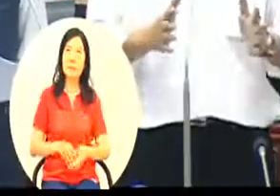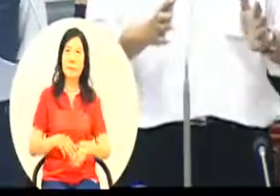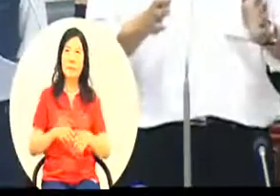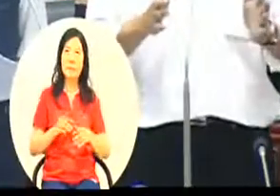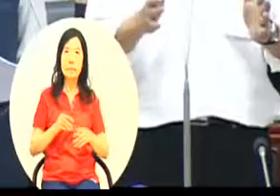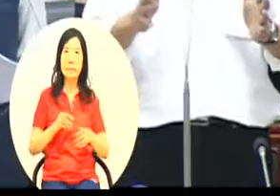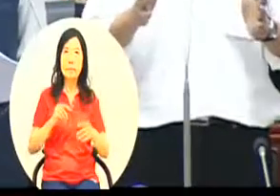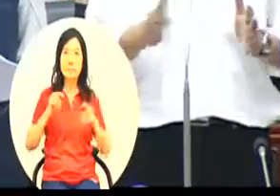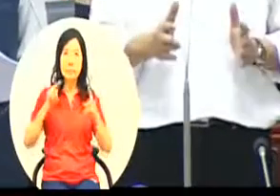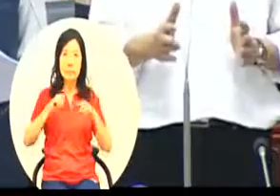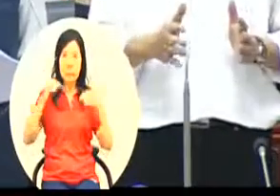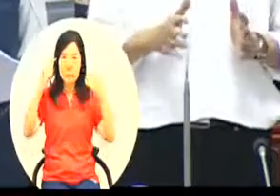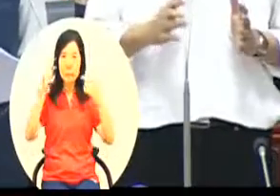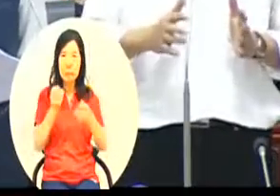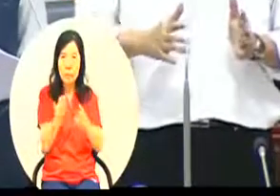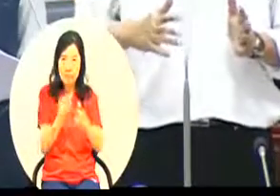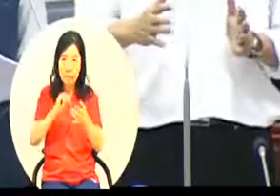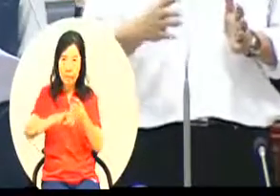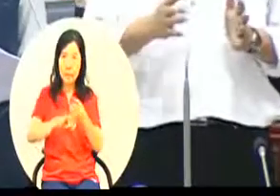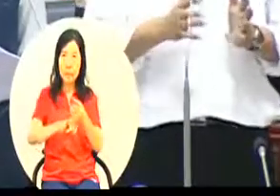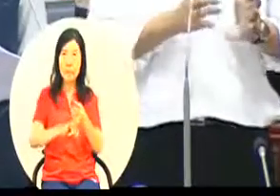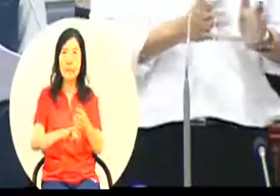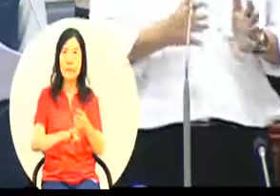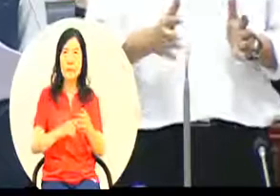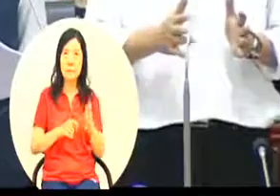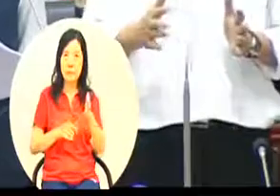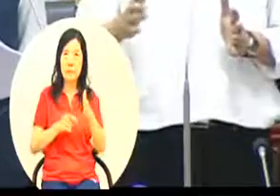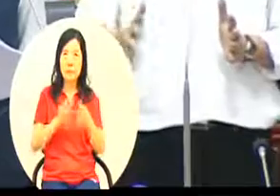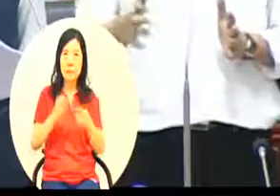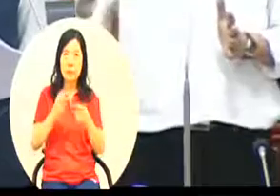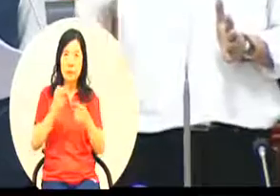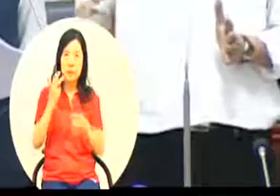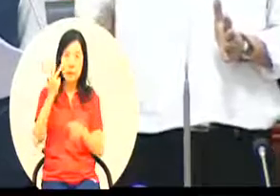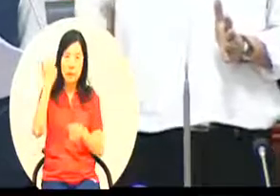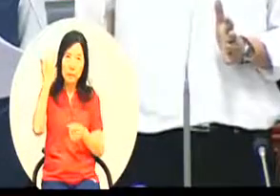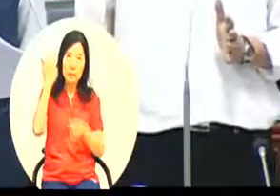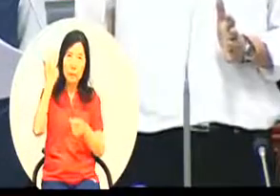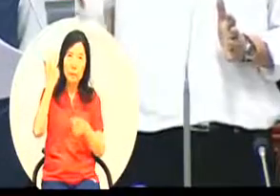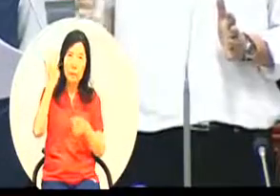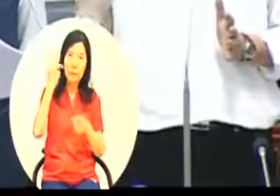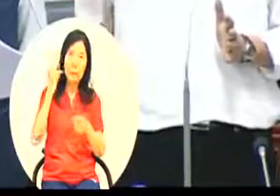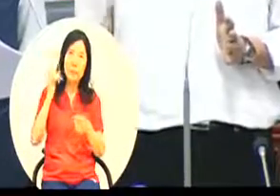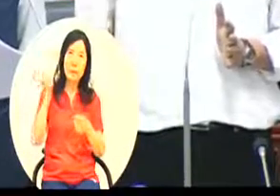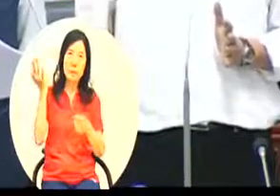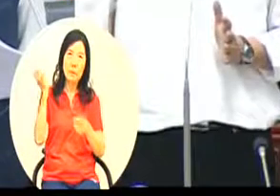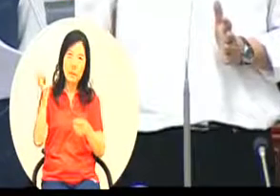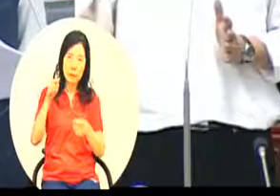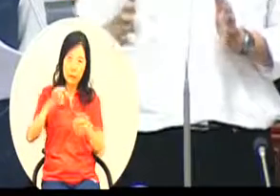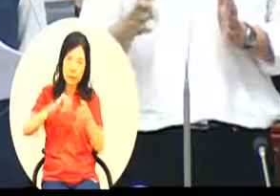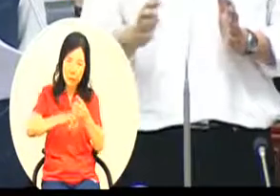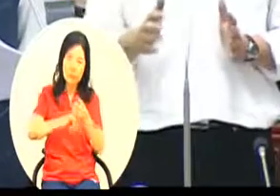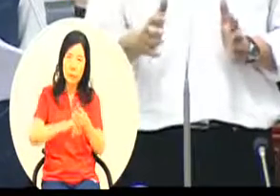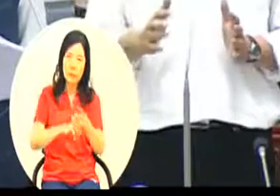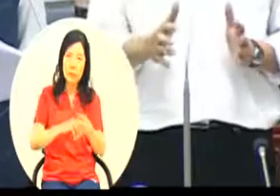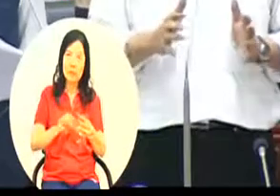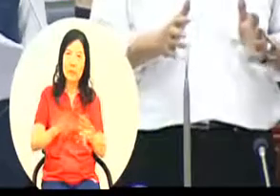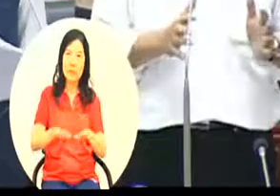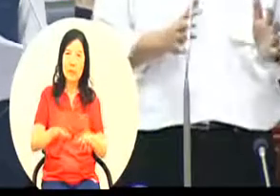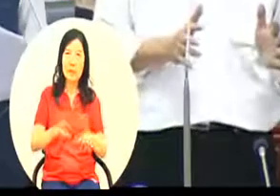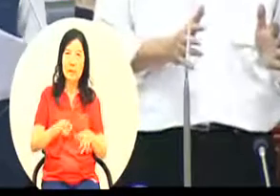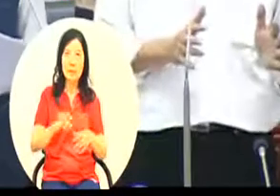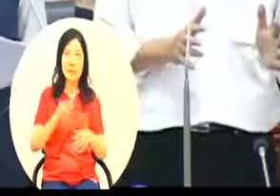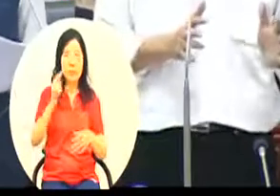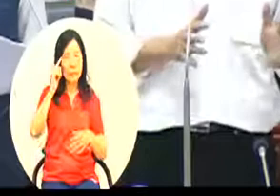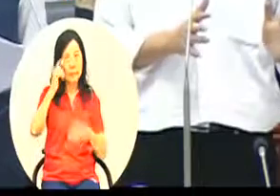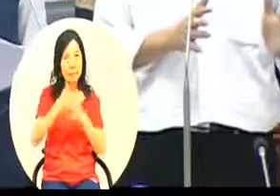通常他们会先做预约。也就是说，七天前他们就知道下一次什么时候还要再回医院，所以这样反而是比较能够